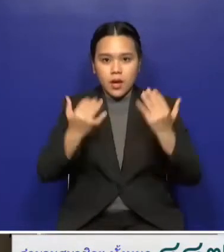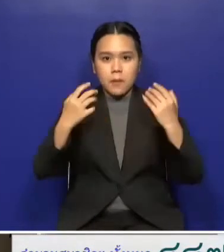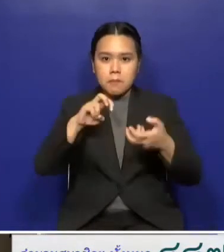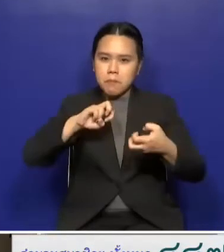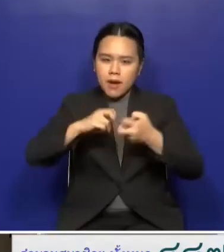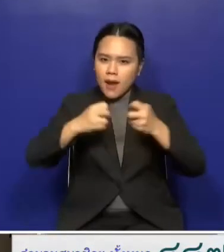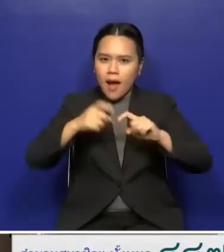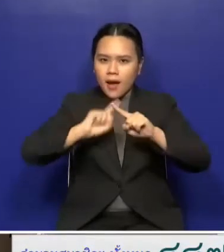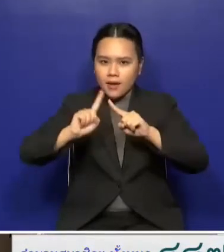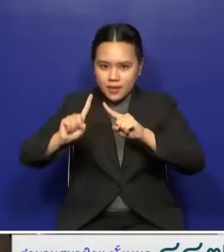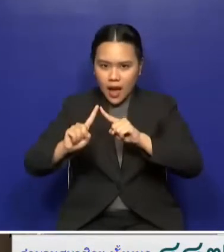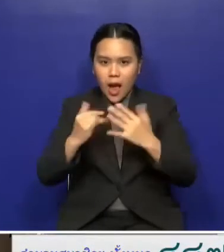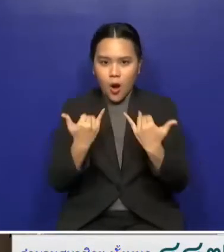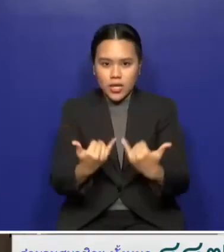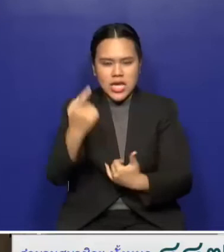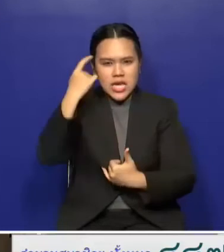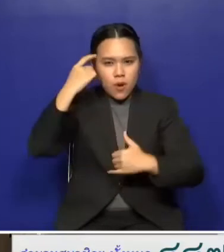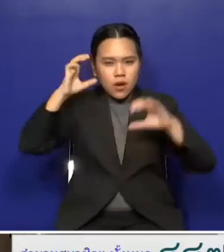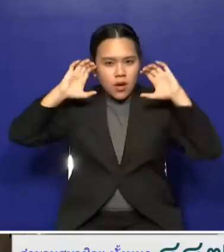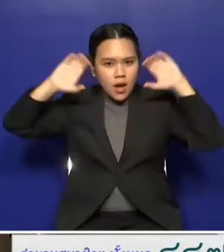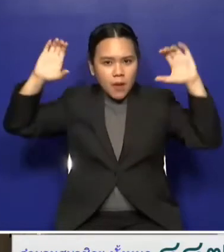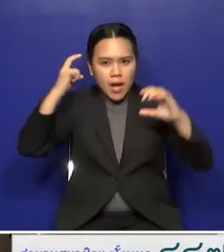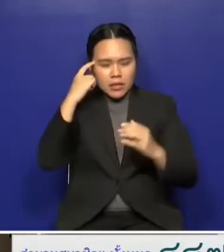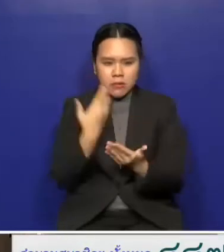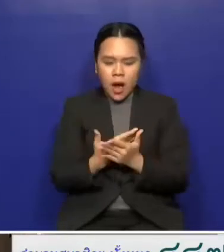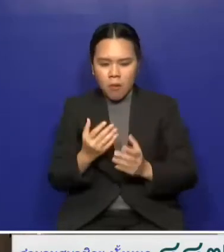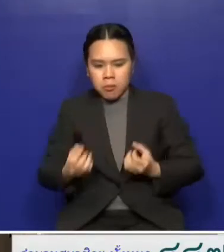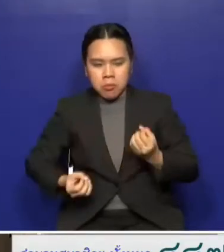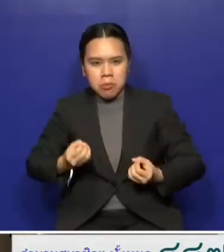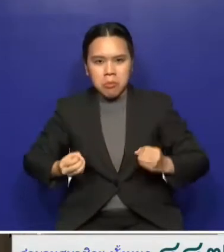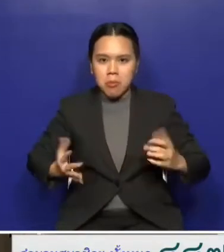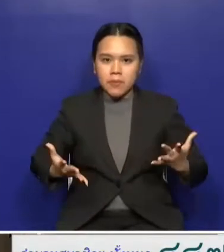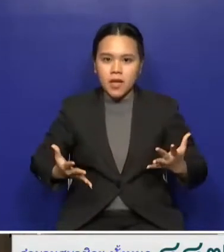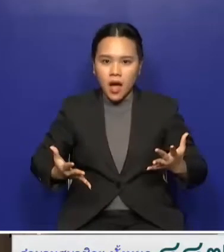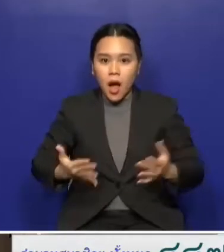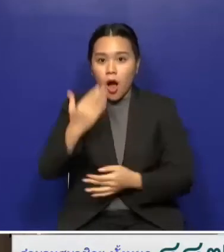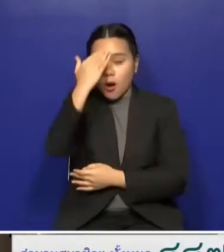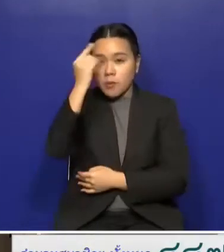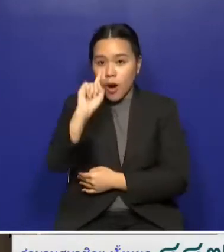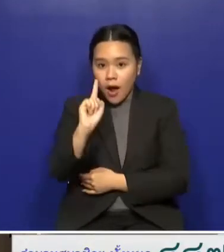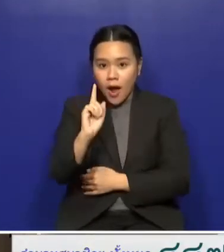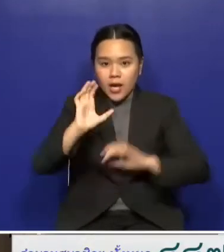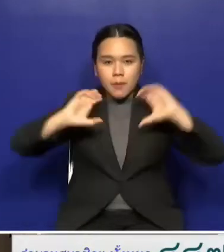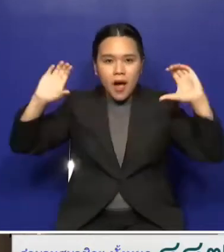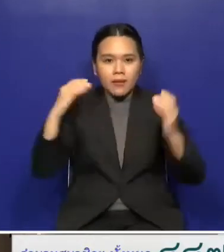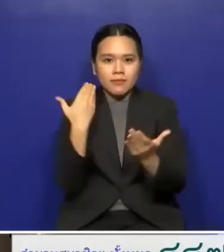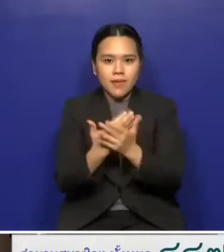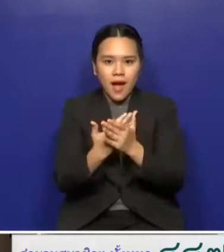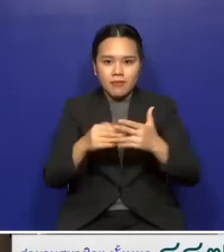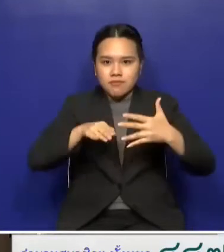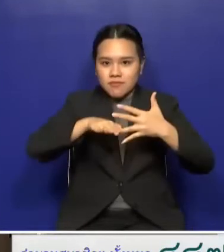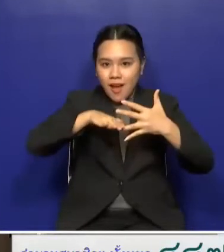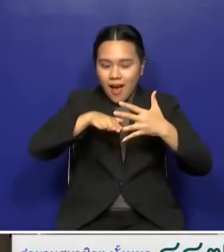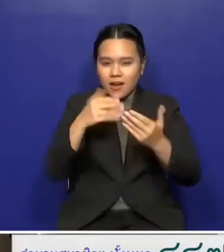ลัวว่าเราจะไม่มีเงินมาแก้ปัญหาเพราะกลางปีรัฐบาลได้ใช้เงินเยียวยาจากพ.ร.ก.เงิน